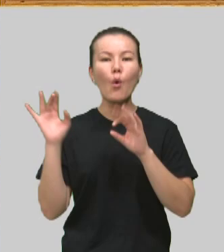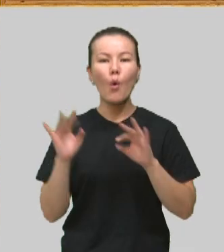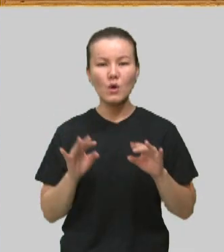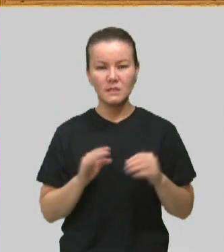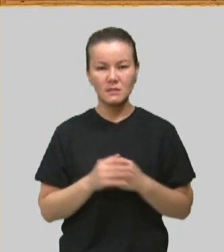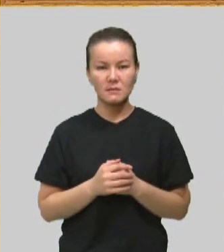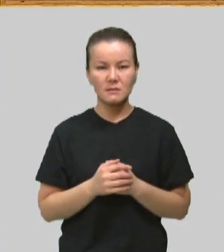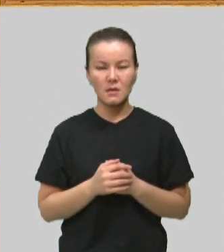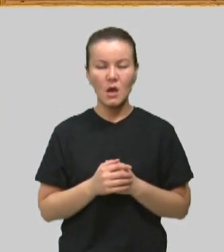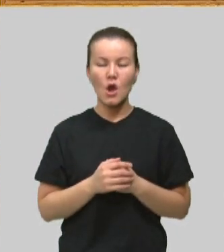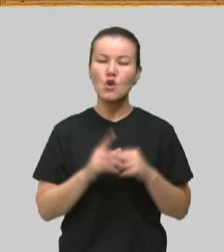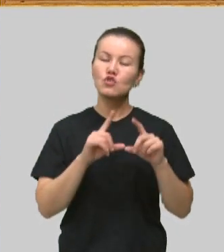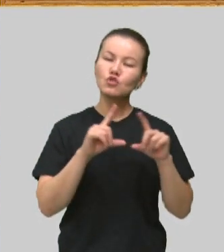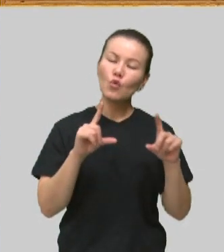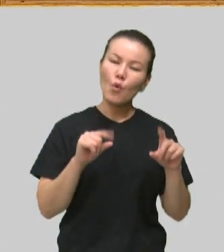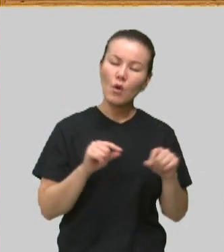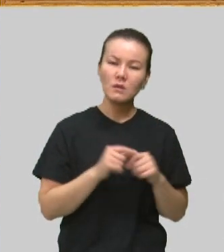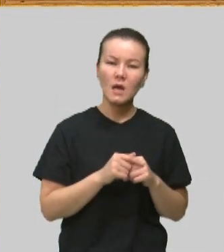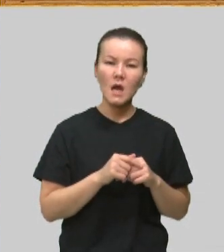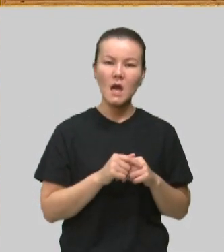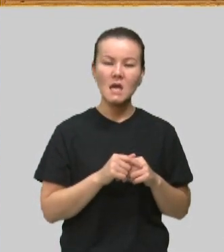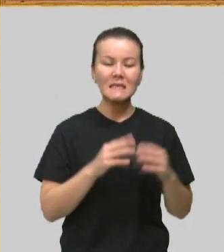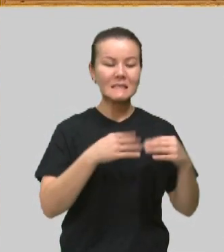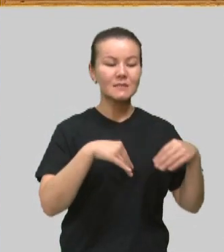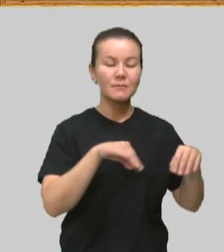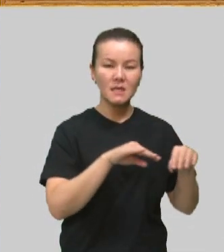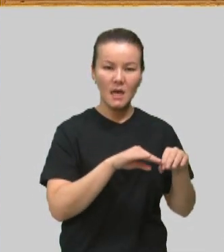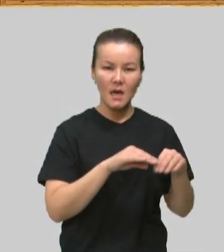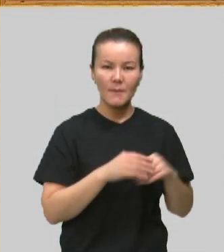«Осень», «Школа», «Семья».